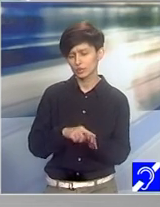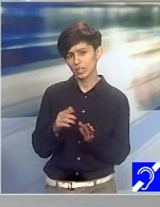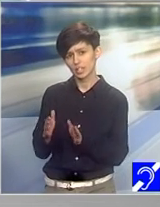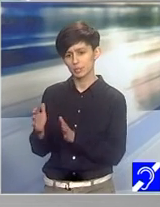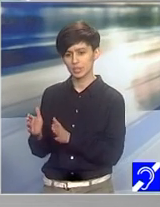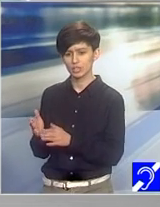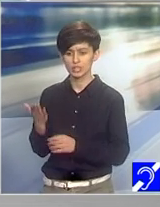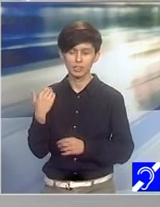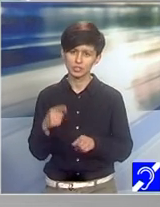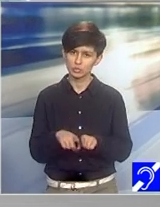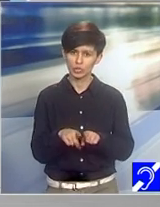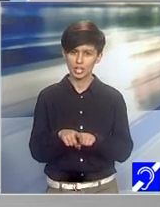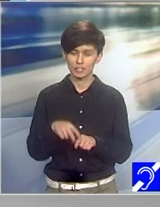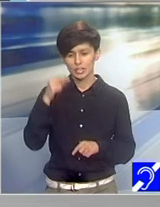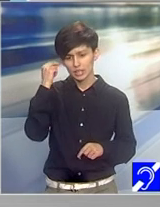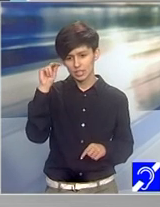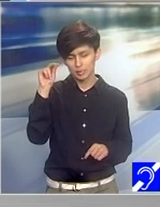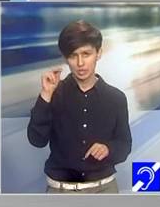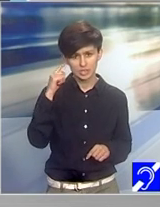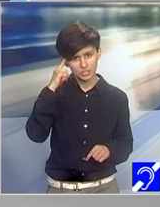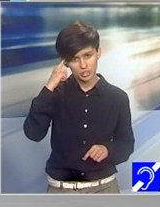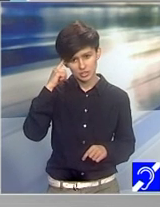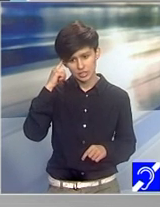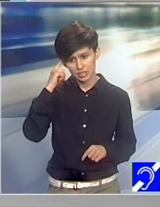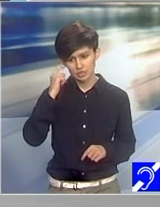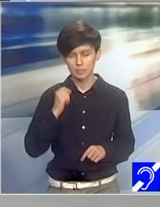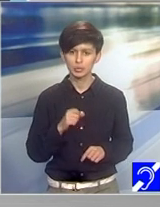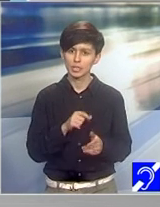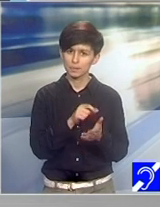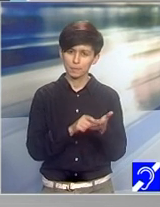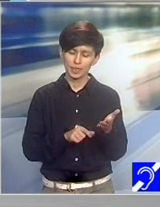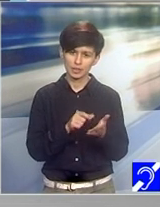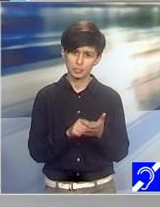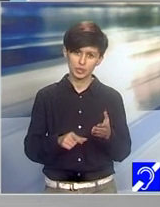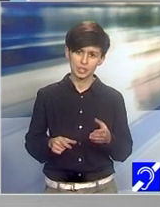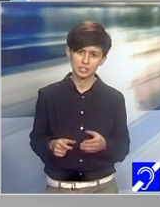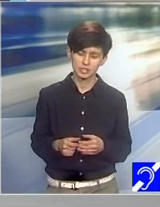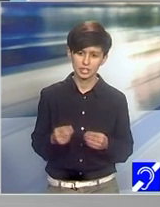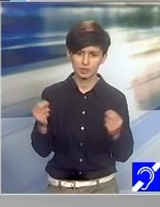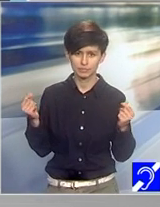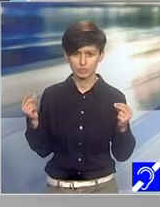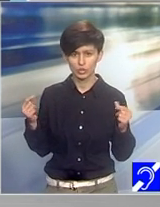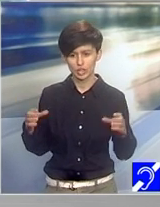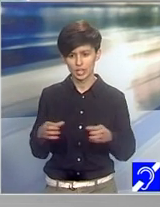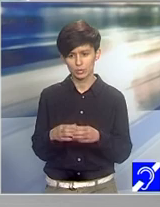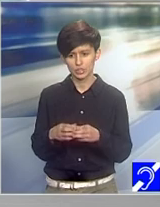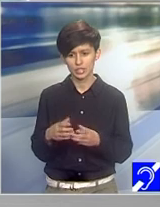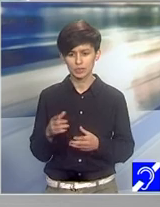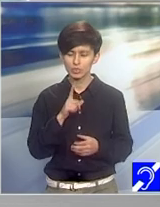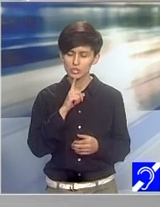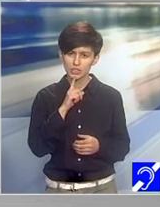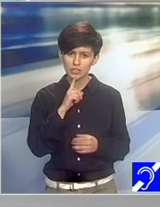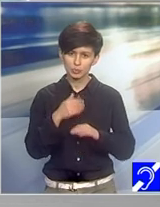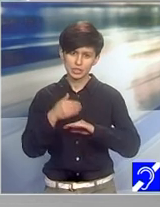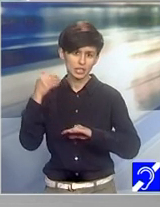impregnată de asemenea mesaje. Să ne gândim la poezia Hora Unirei, cum a fost numită inițial de către Vasile